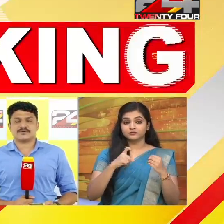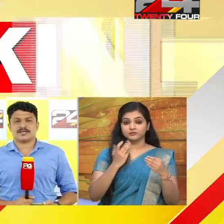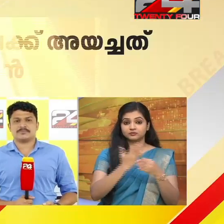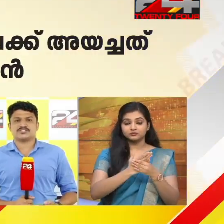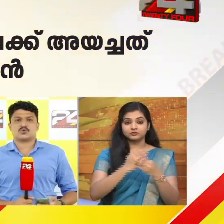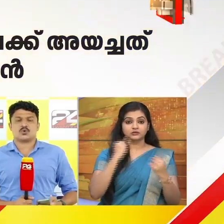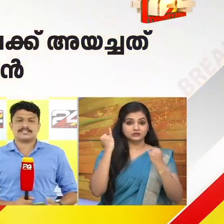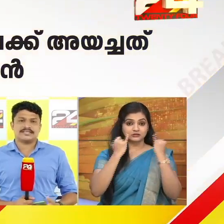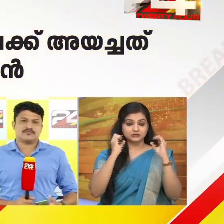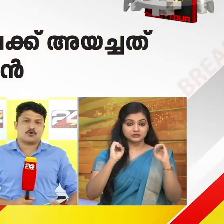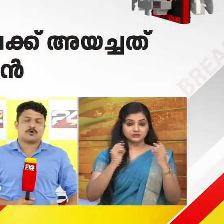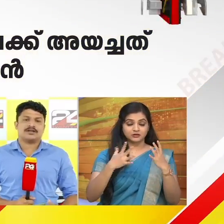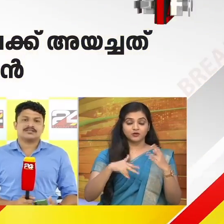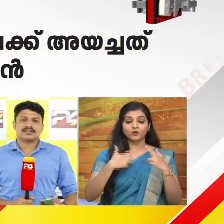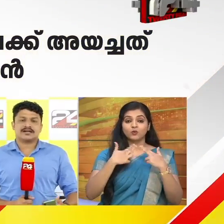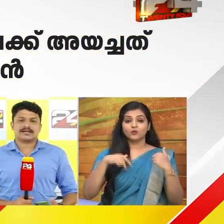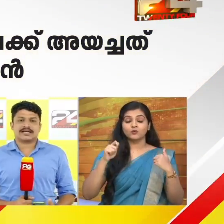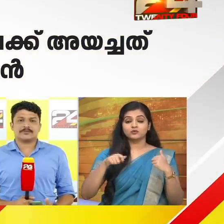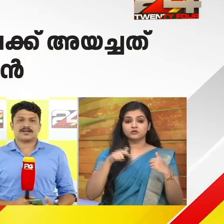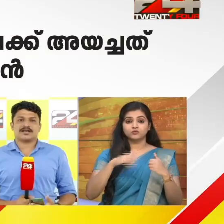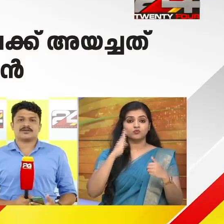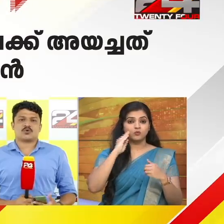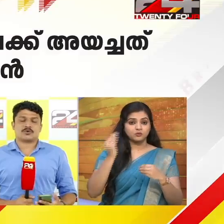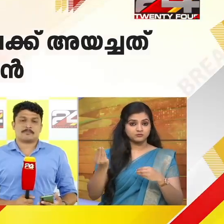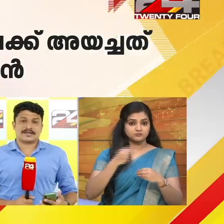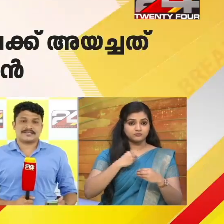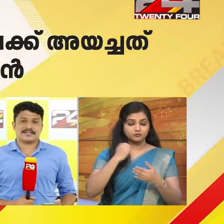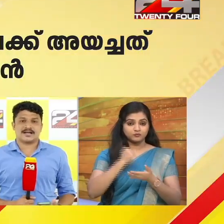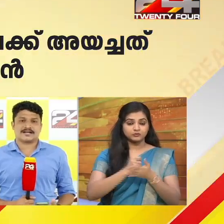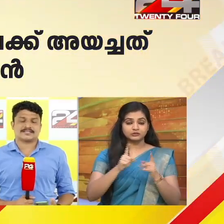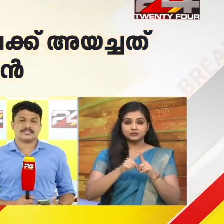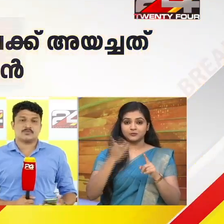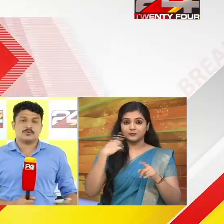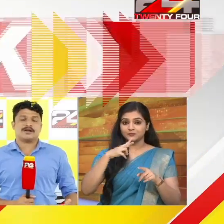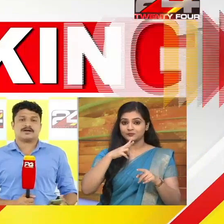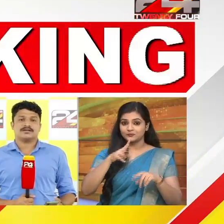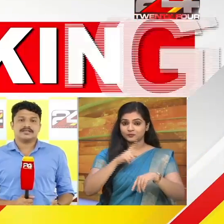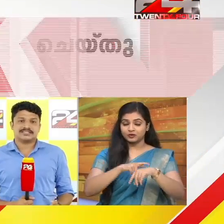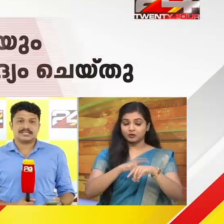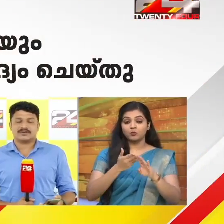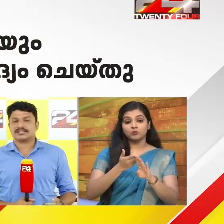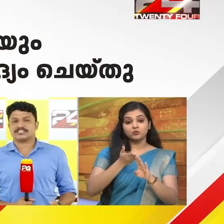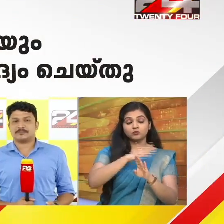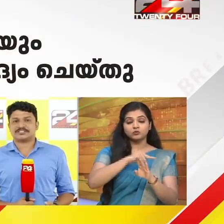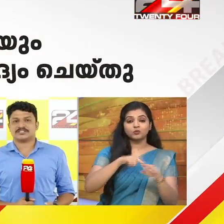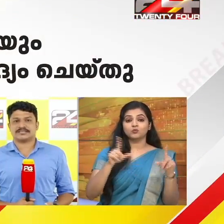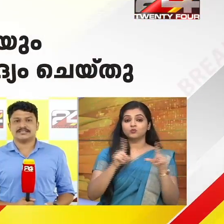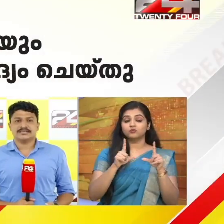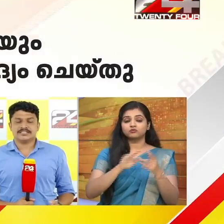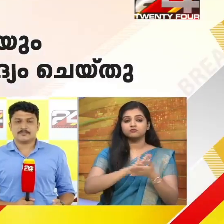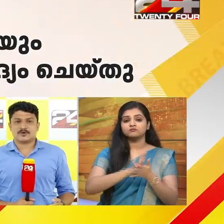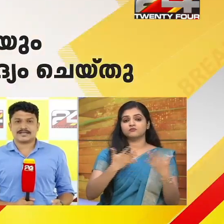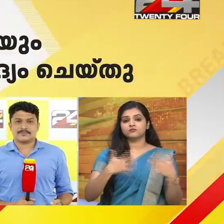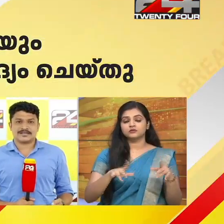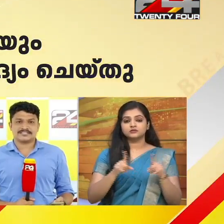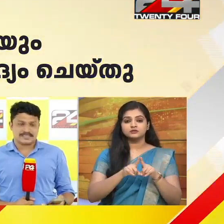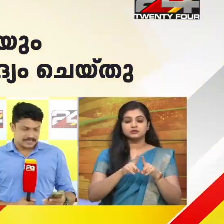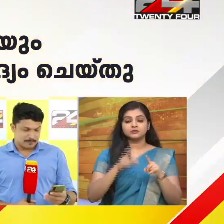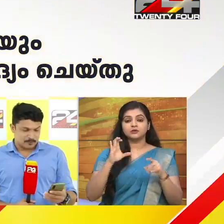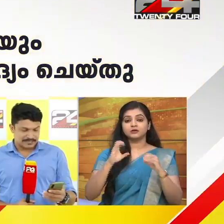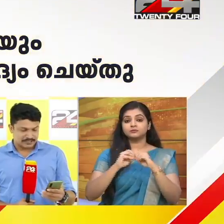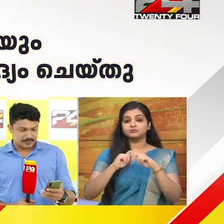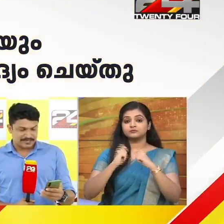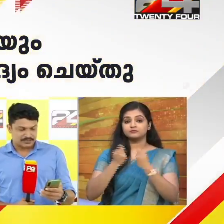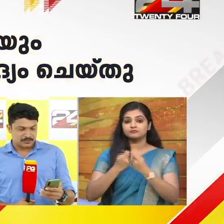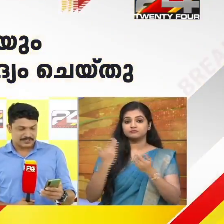അന്വേഷണം ആരംഭിച്ച് കോടതി ഈ ഫോൺ തങ്ങൾക്ക് കൈമാറാൻ പറയുന്ന ആ ഘട്ടത്തിന് മുൻപാണ് ഈ തെളിവുകൾ നശിപ്പിച്ചതെന്ന് ഇന്നിപ്പോൾ ക്രൈംബ്രാഞ്ച് നൽകിയ